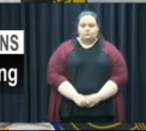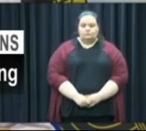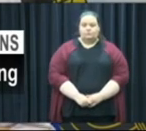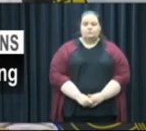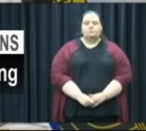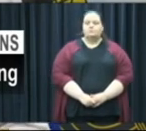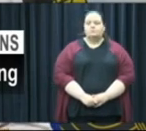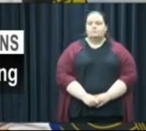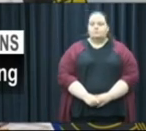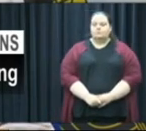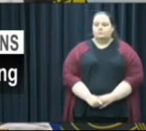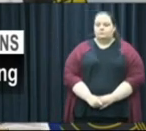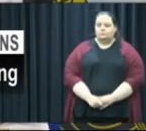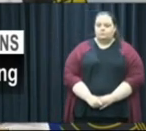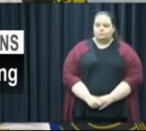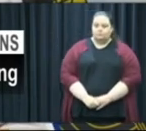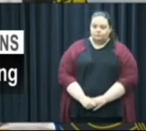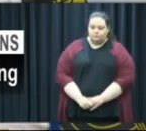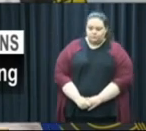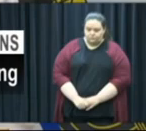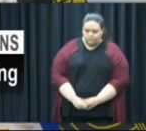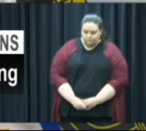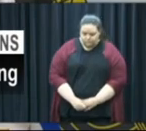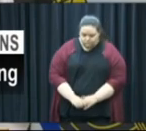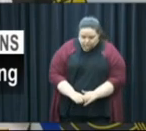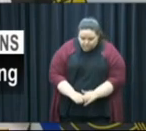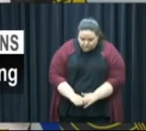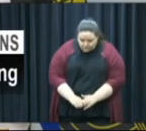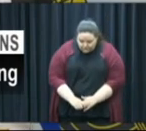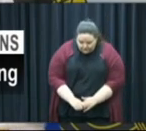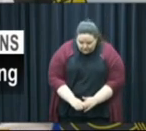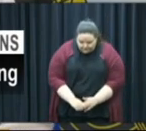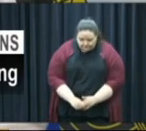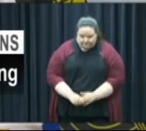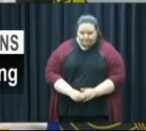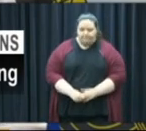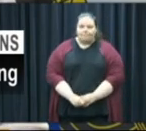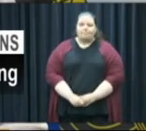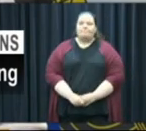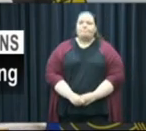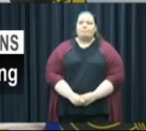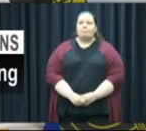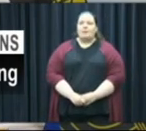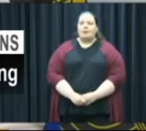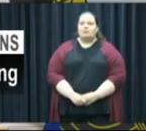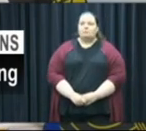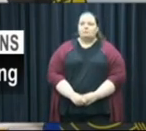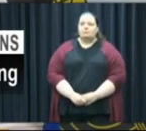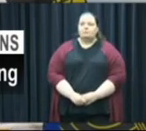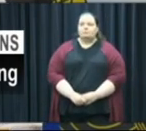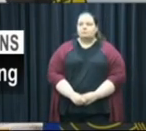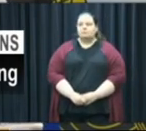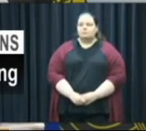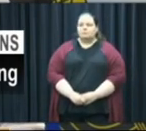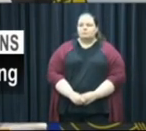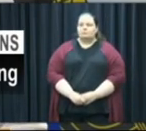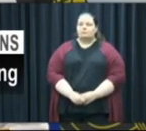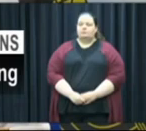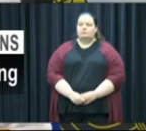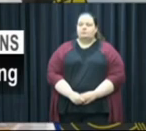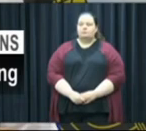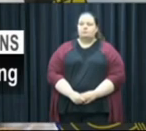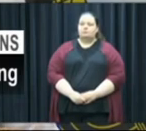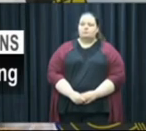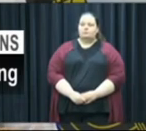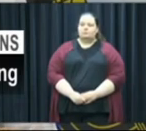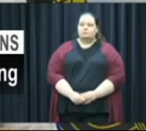les citoyens ont reçu les messages, ont reçu l'information et ont fait des bonnes décisions avec cette information-là. Alors,